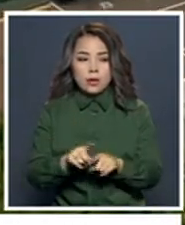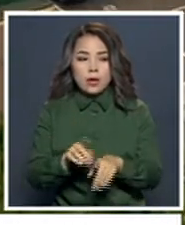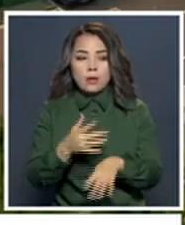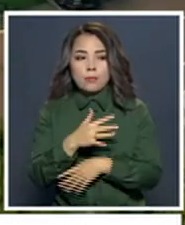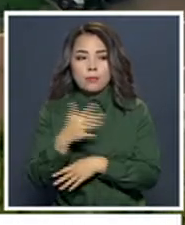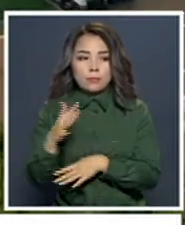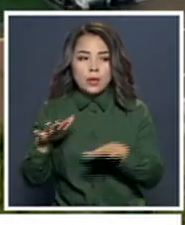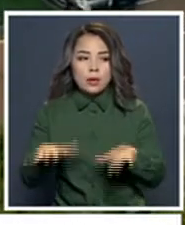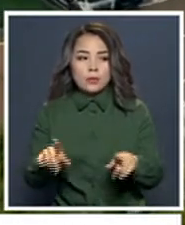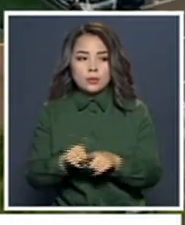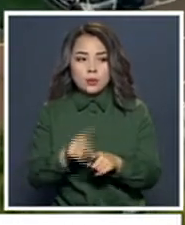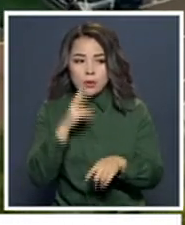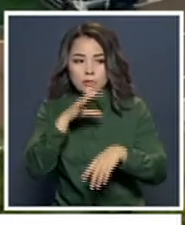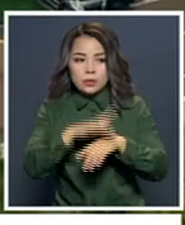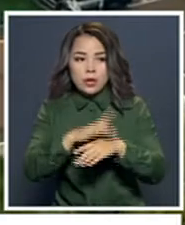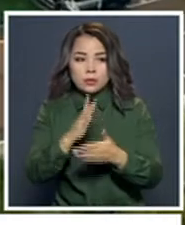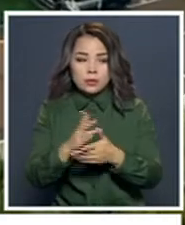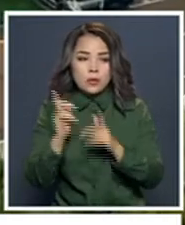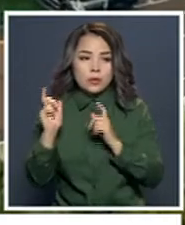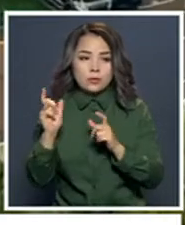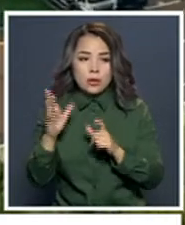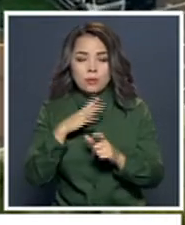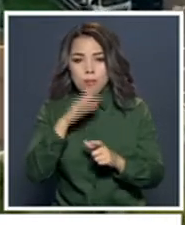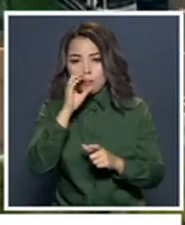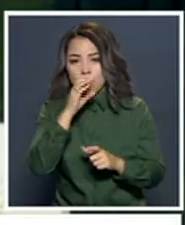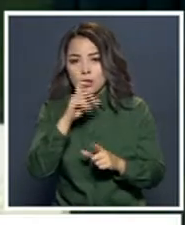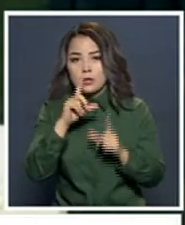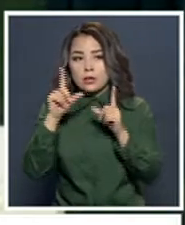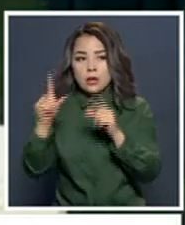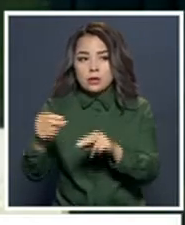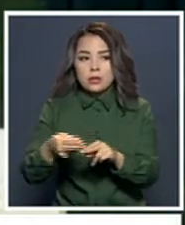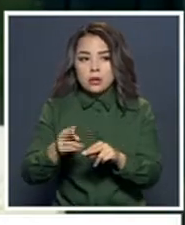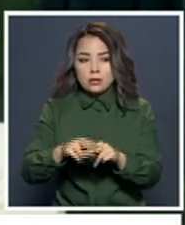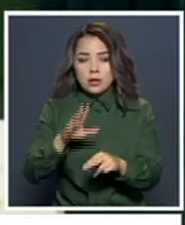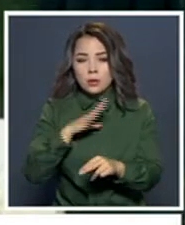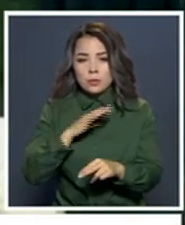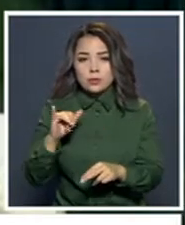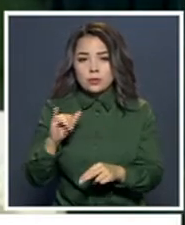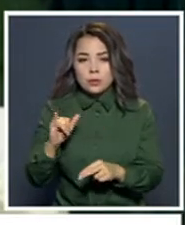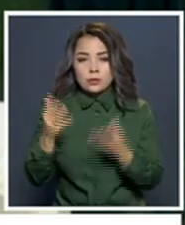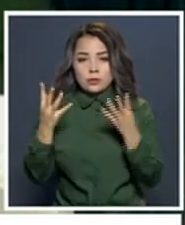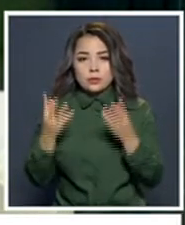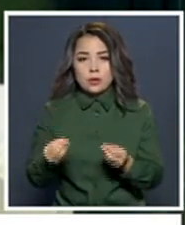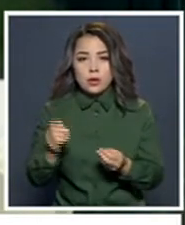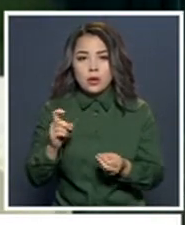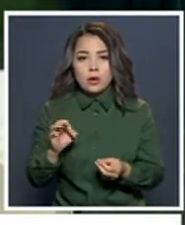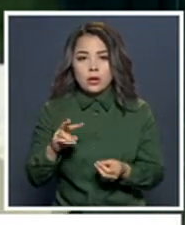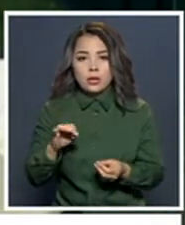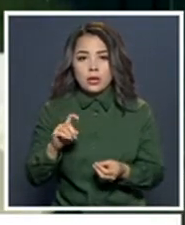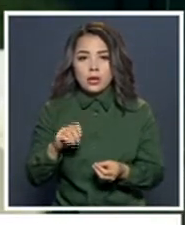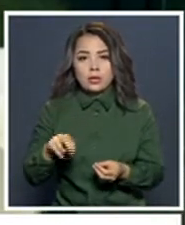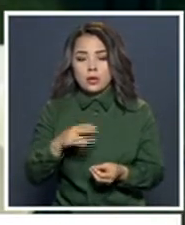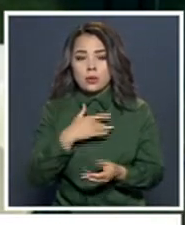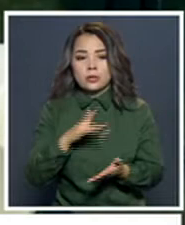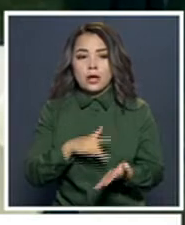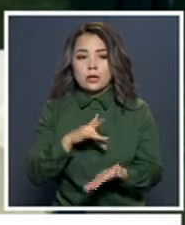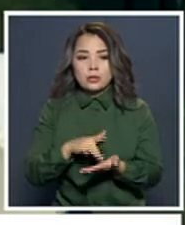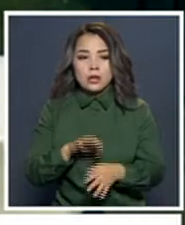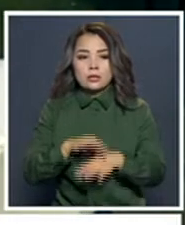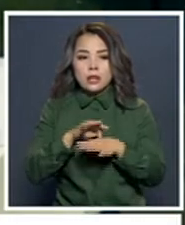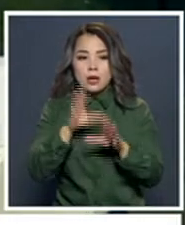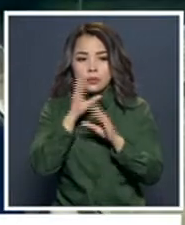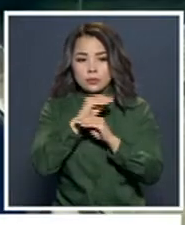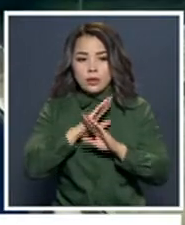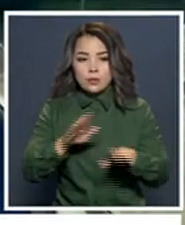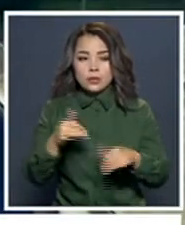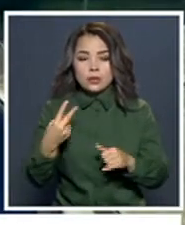тұрған. Құқық қорғаушылардың болжамынша жүк көлігі Болгариядан шығып, елге сенбі күні шекарадағы Холихед қаласы арқылы жетсе керек. Оқиға